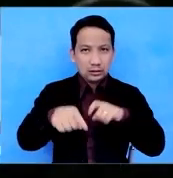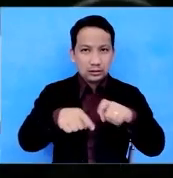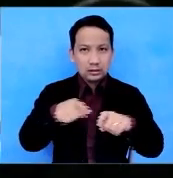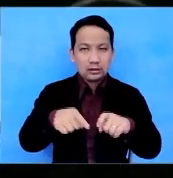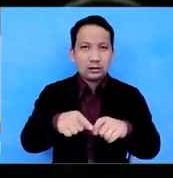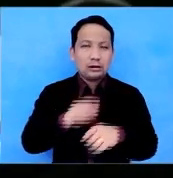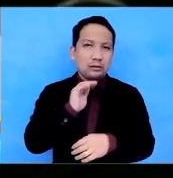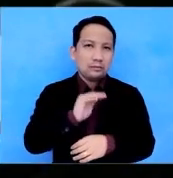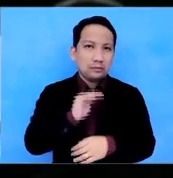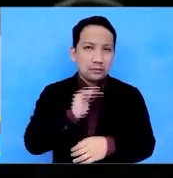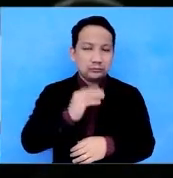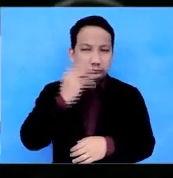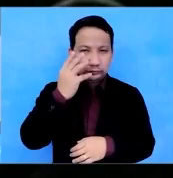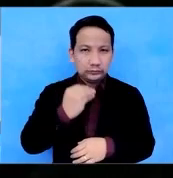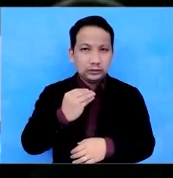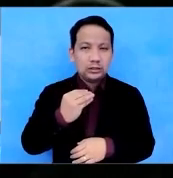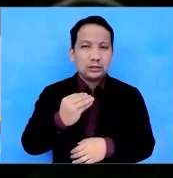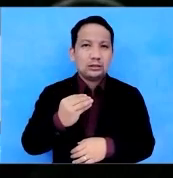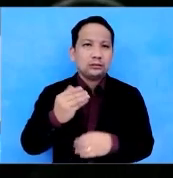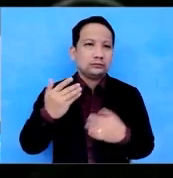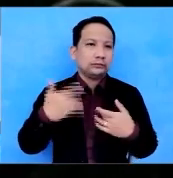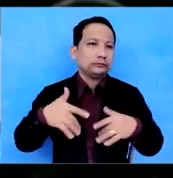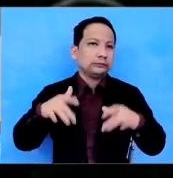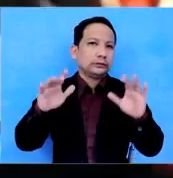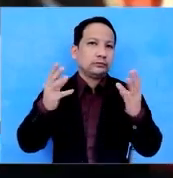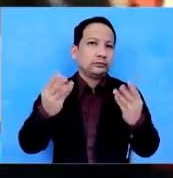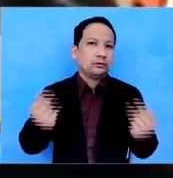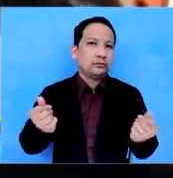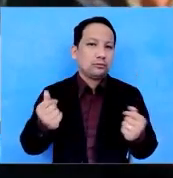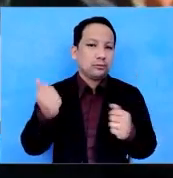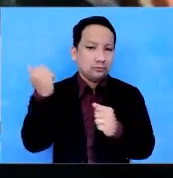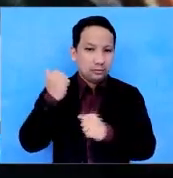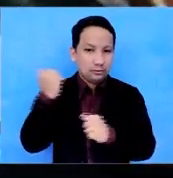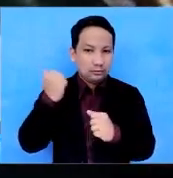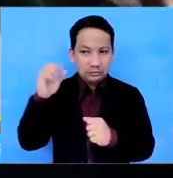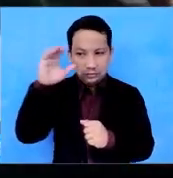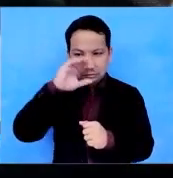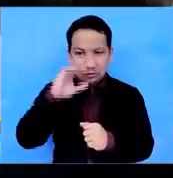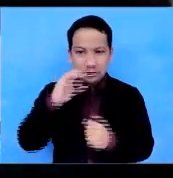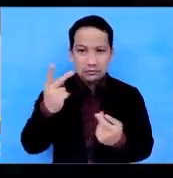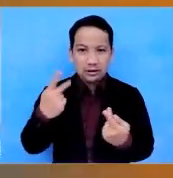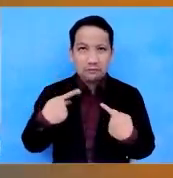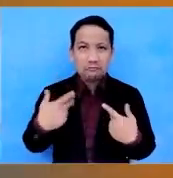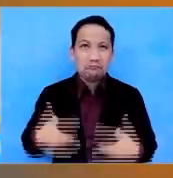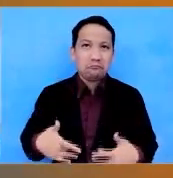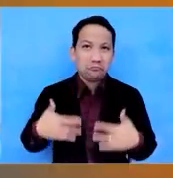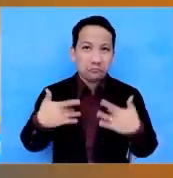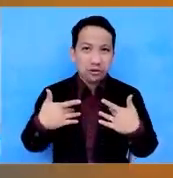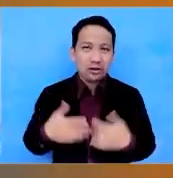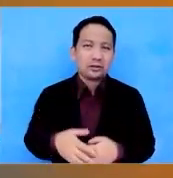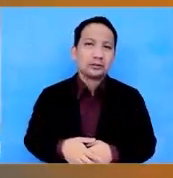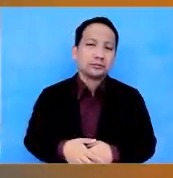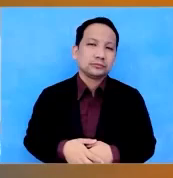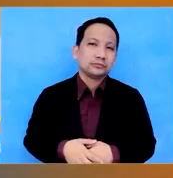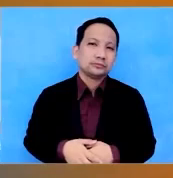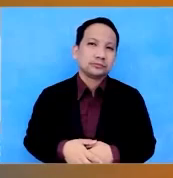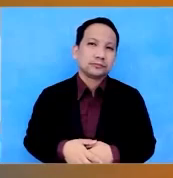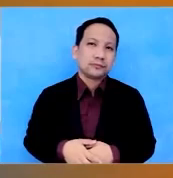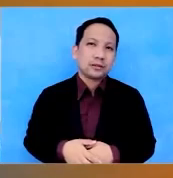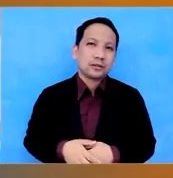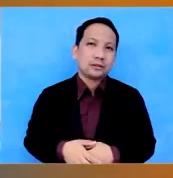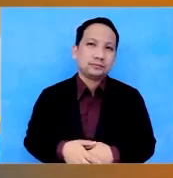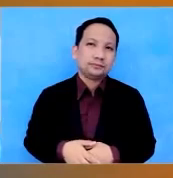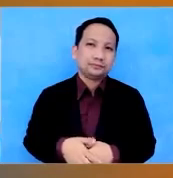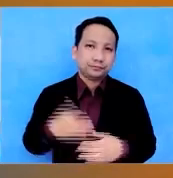puyat, malapit na raw silang mawalan ng pag-asa na may matatagpuan pa silang buhay sa ilalim ng mga guho. Kaya naman ganun na lamang ang tuwa